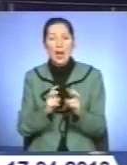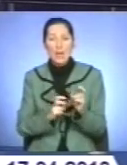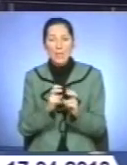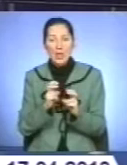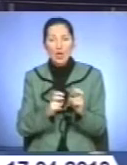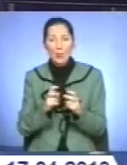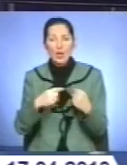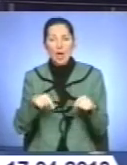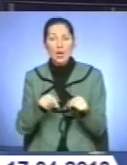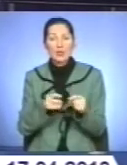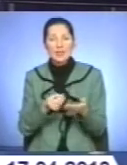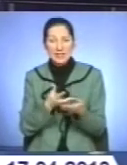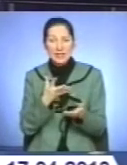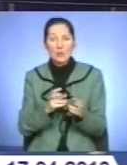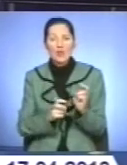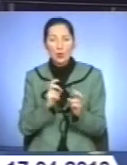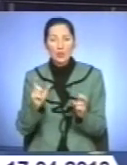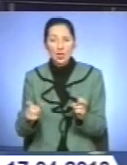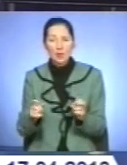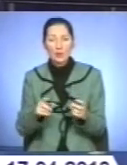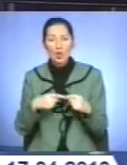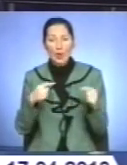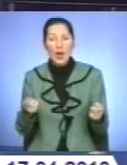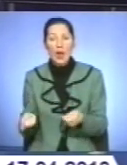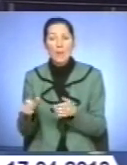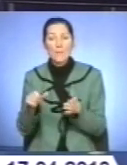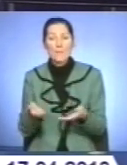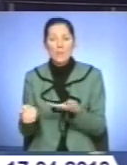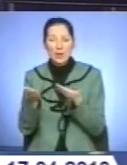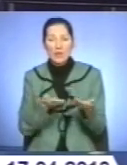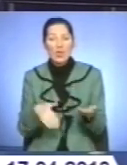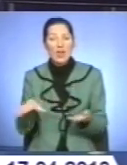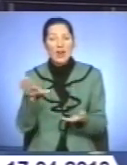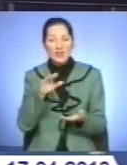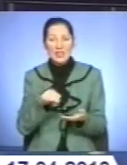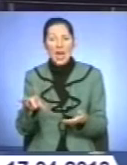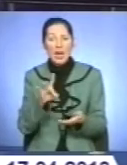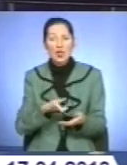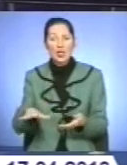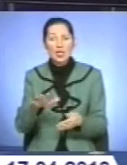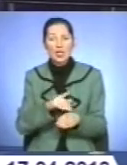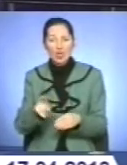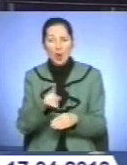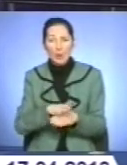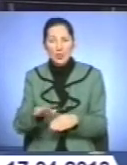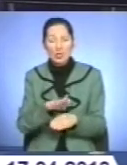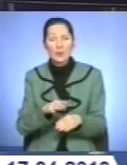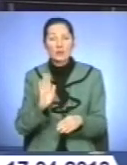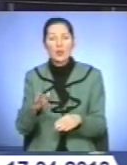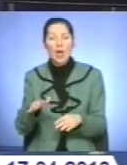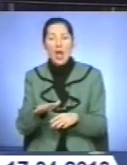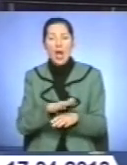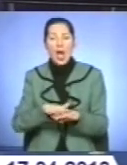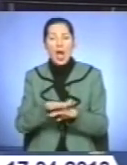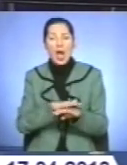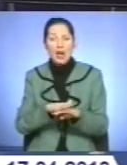виробників. Товари представлять усі райони Тернопільщини. Торговиця проходитиме на майдані ринку мистецтв, майданчику на перехресті